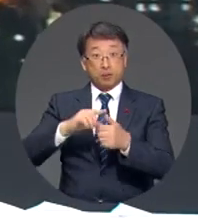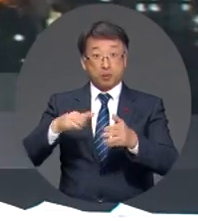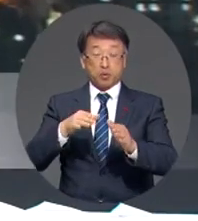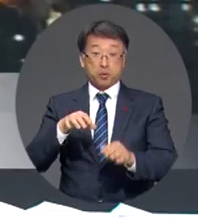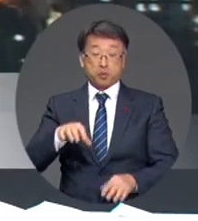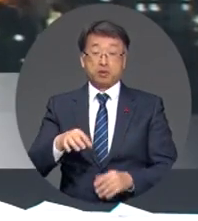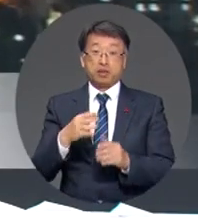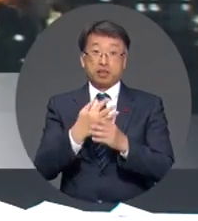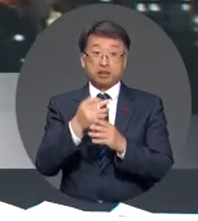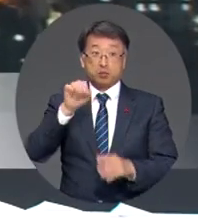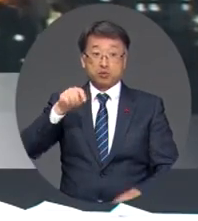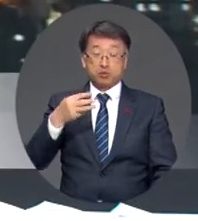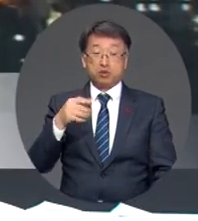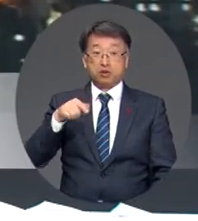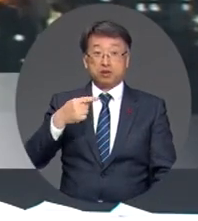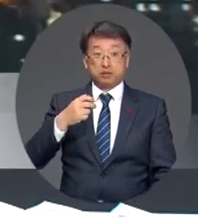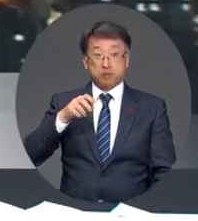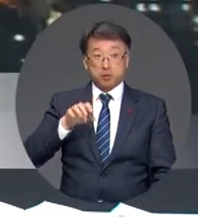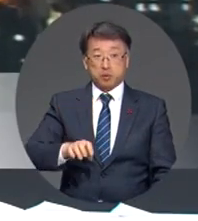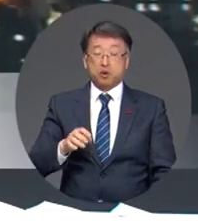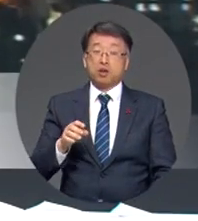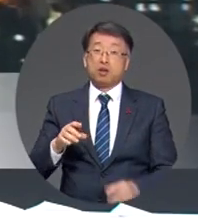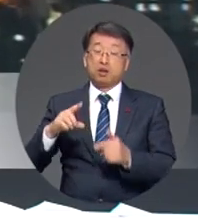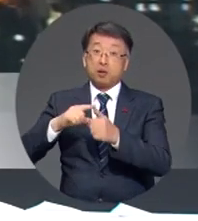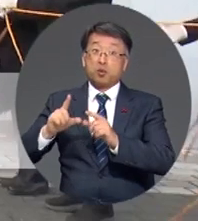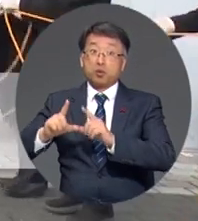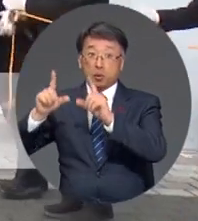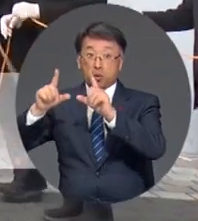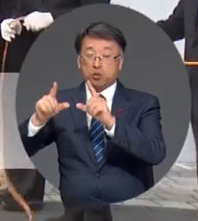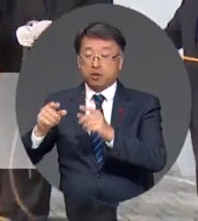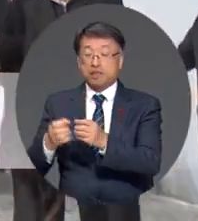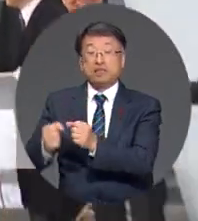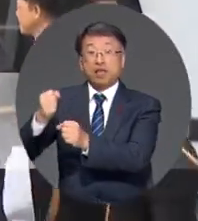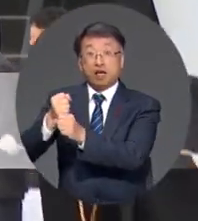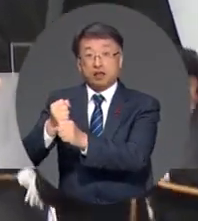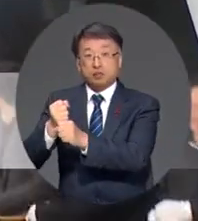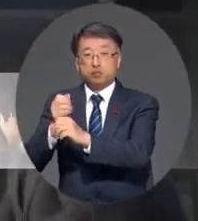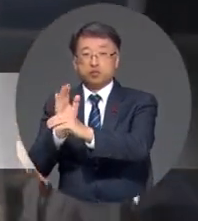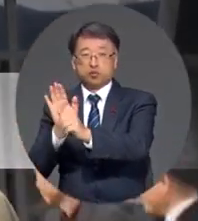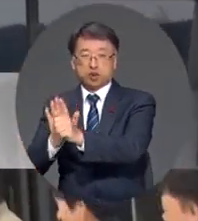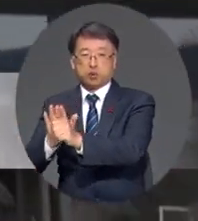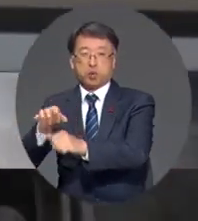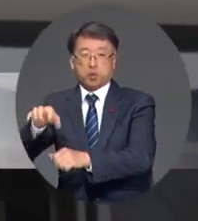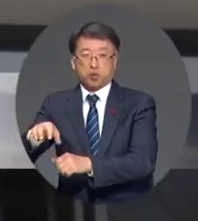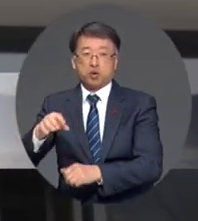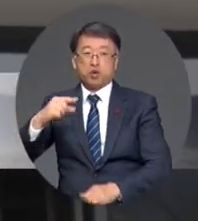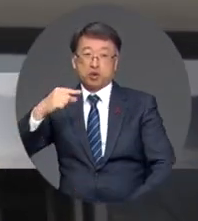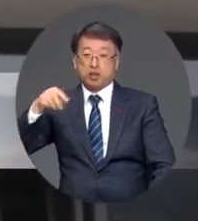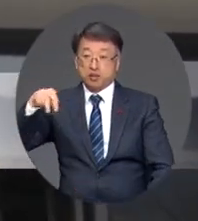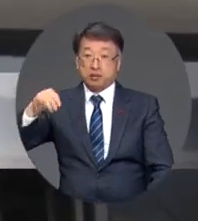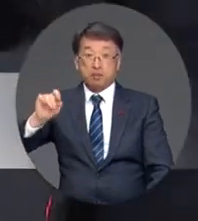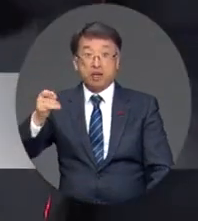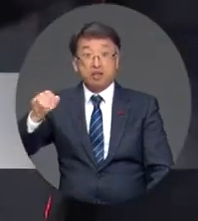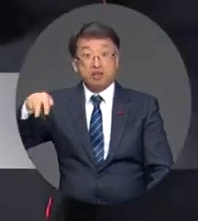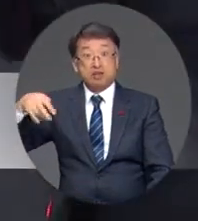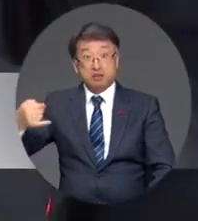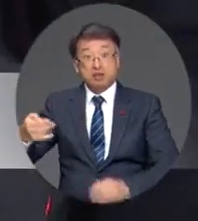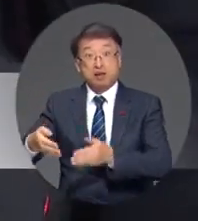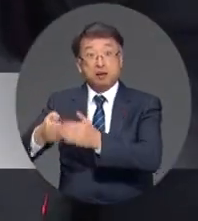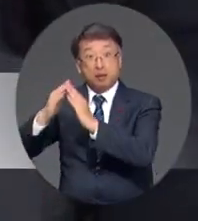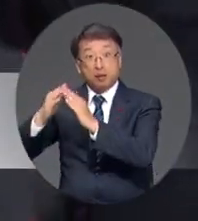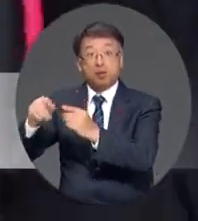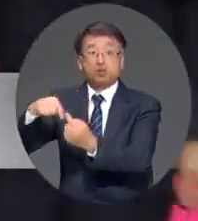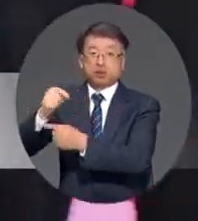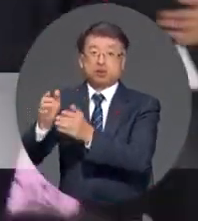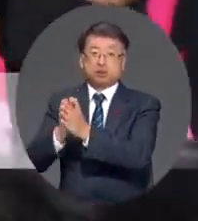경남도가 양산 물금 신도시에 경남 동북권 창업 거점인 G스페이스 동부의 문을 열고 본격적인 운영에